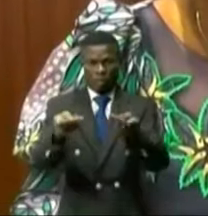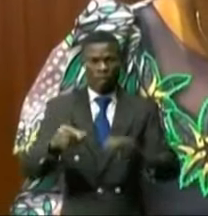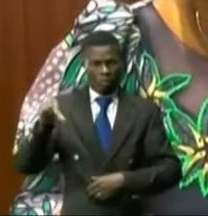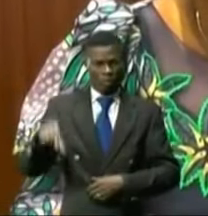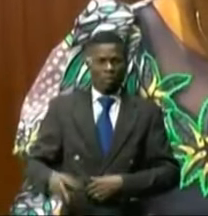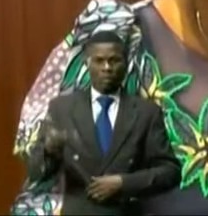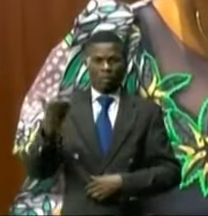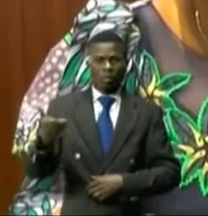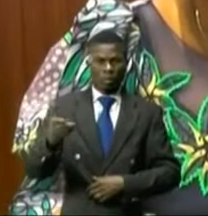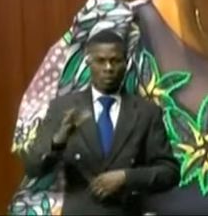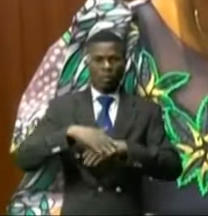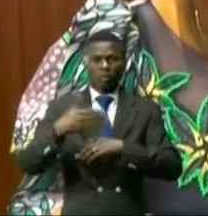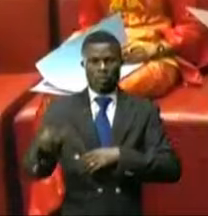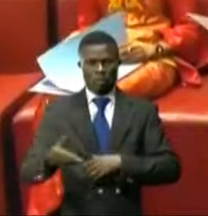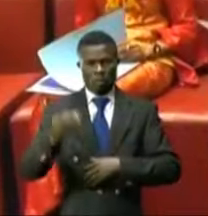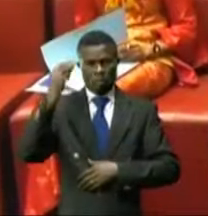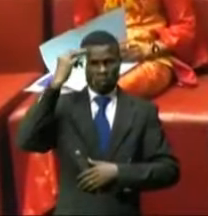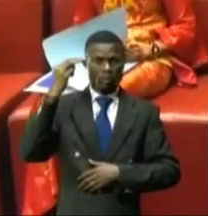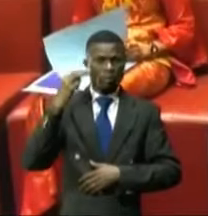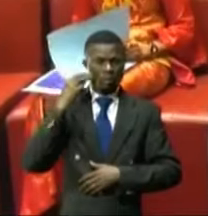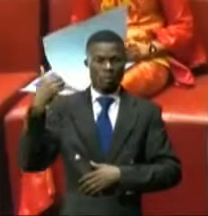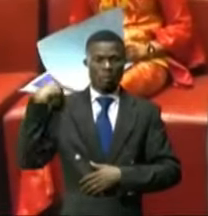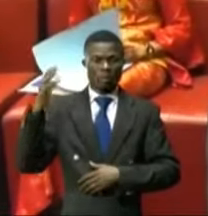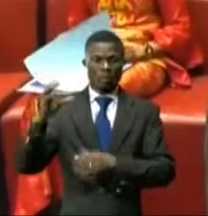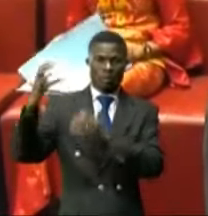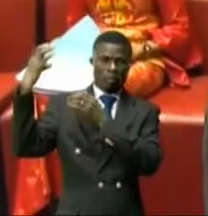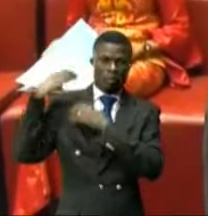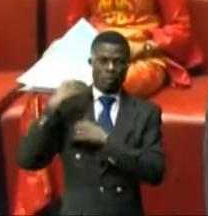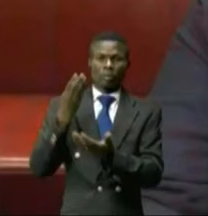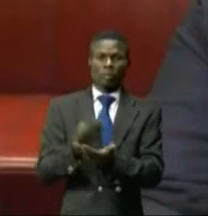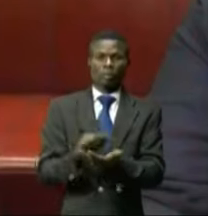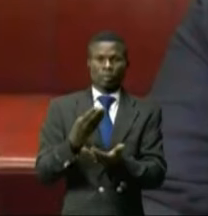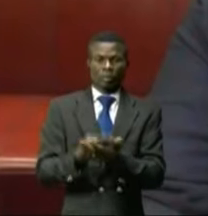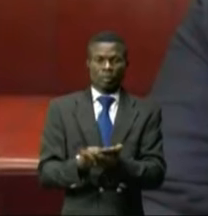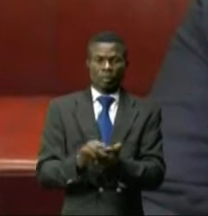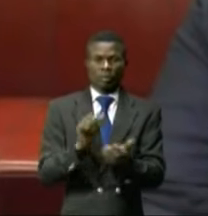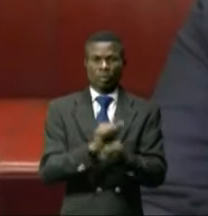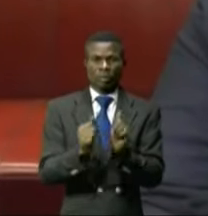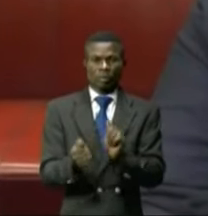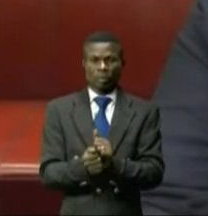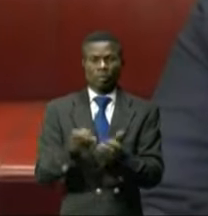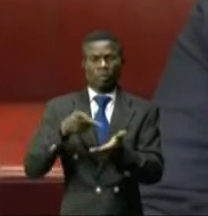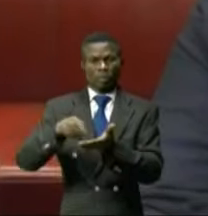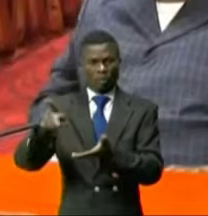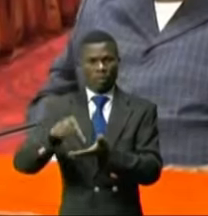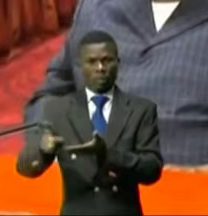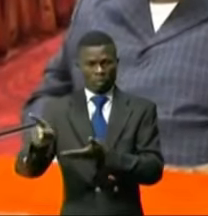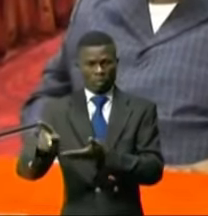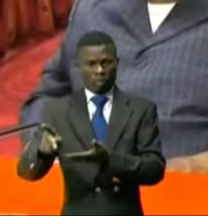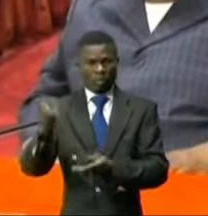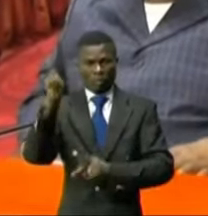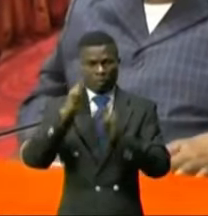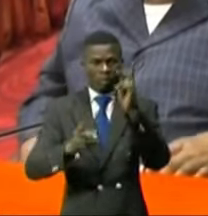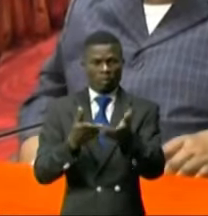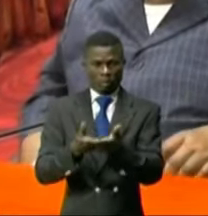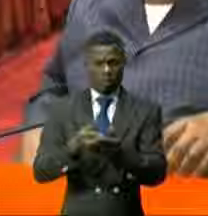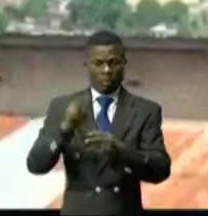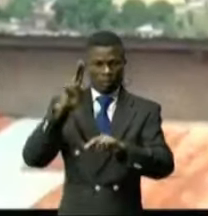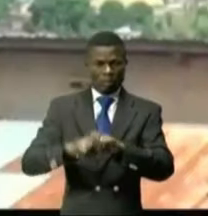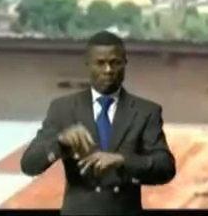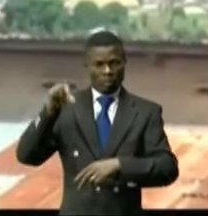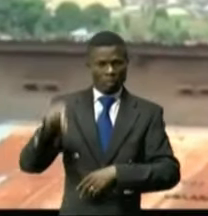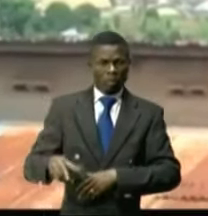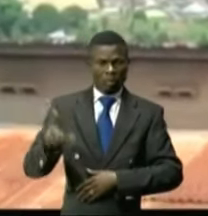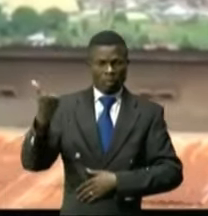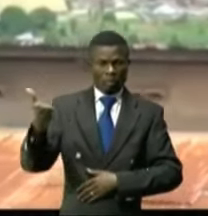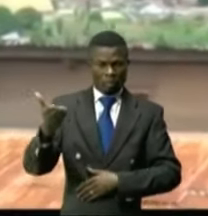situation sociale. Et ensuite au ministre d'État en charge du budget sur le processus d'indemnisation de ses compatriotes qui habitent cette partie de